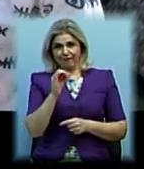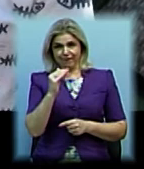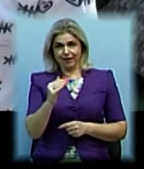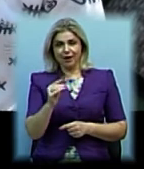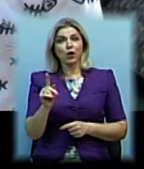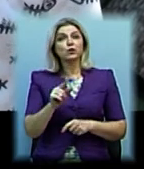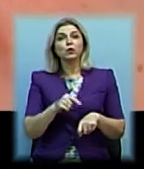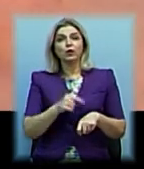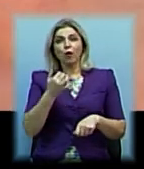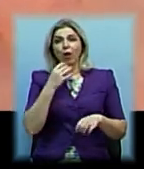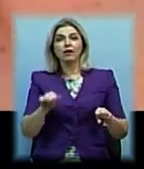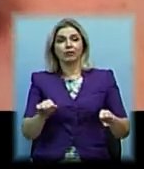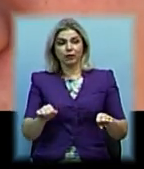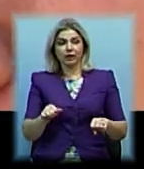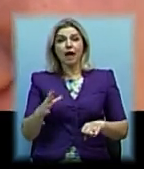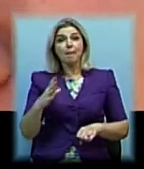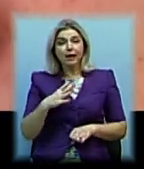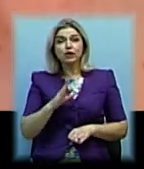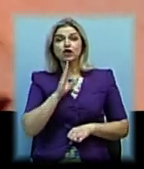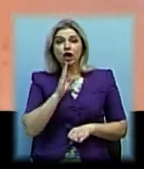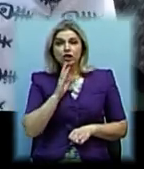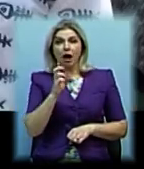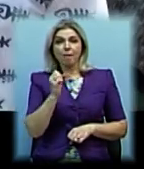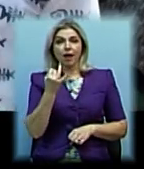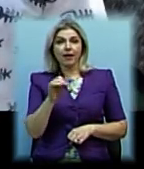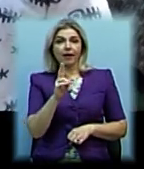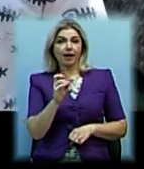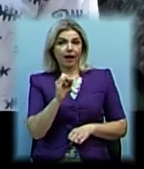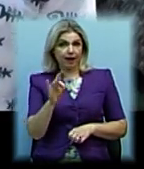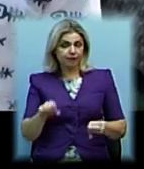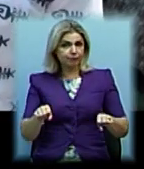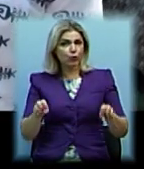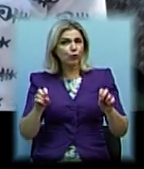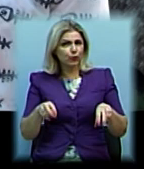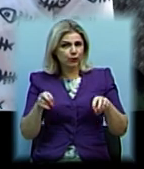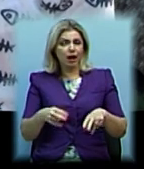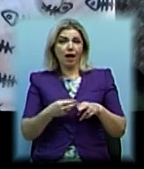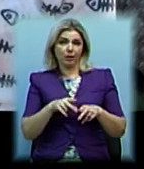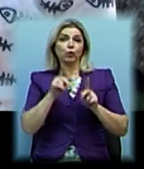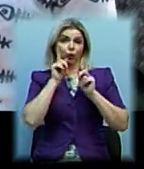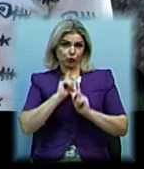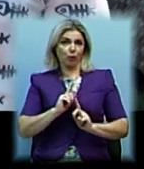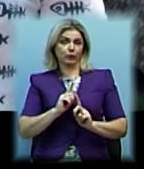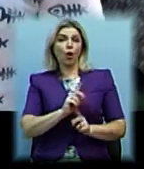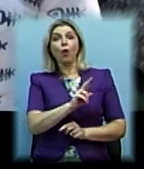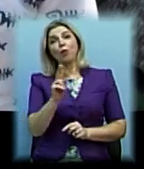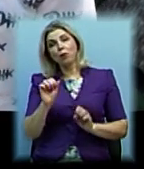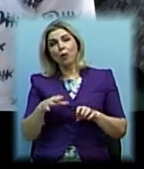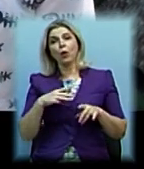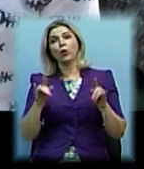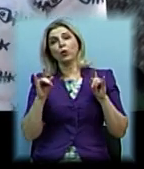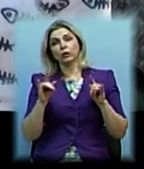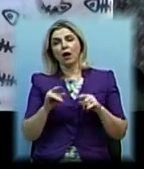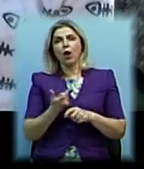за кермом мотоцикла? Бути жінкою-байкером – це, ну, можливо, для когось круто, для мене це зручно. Дуже